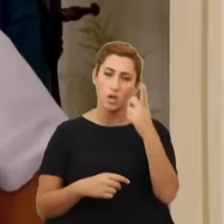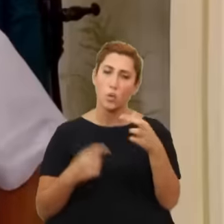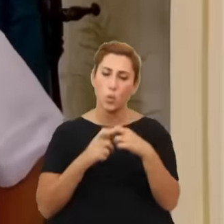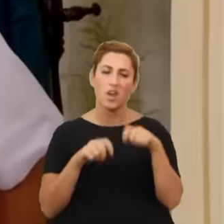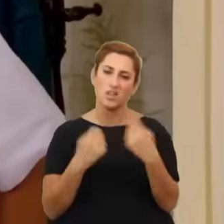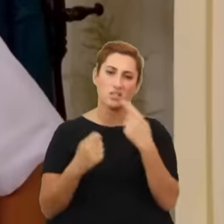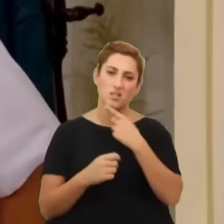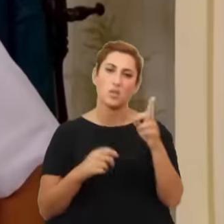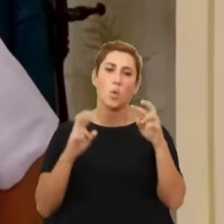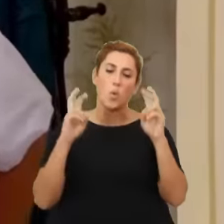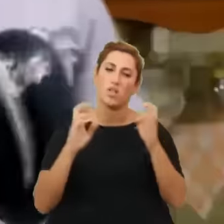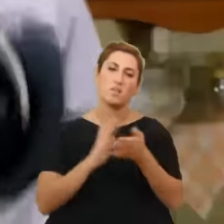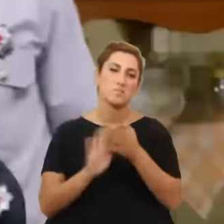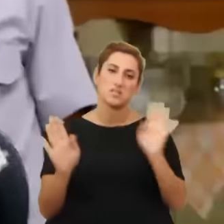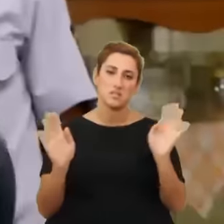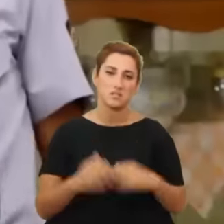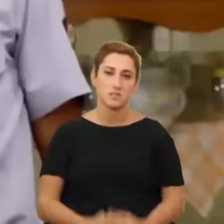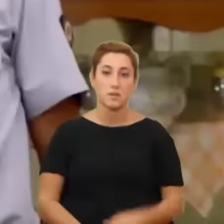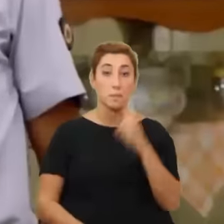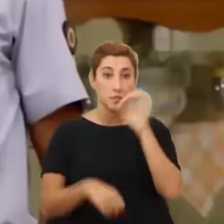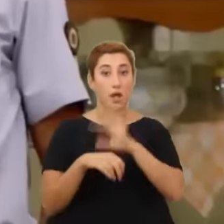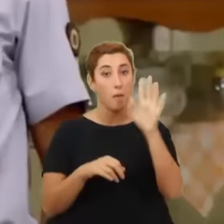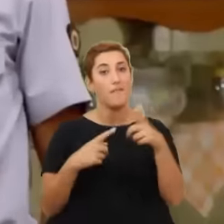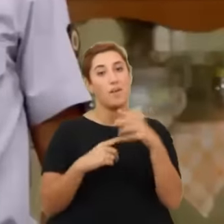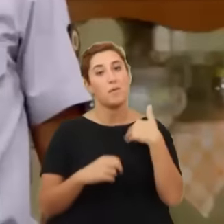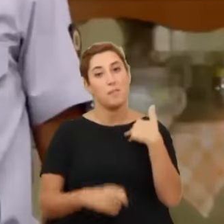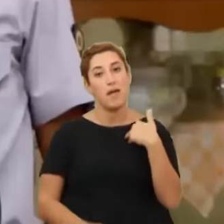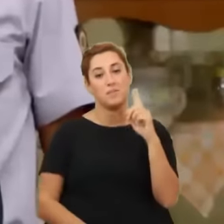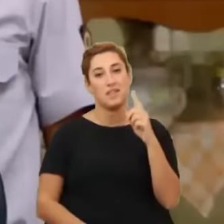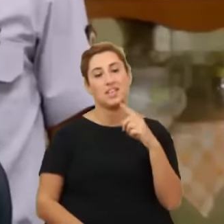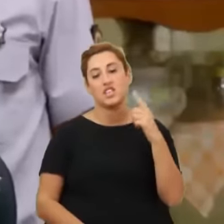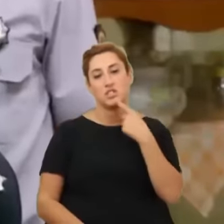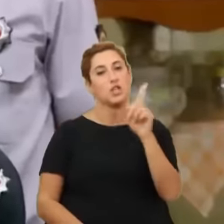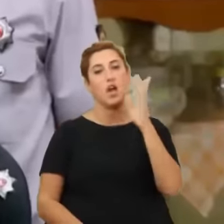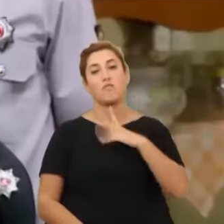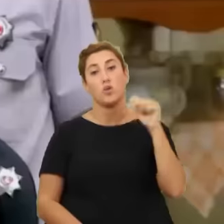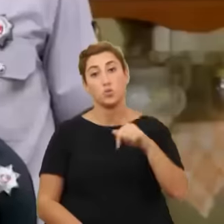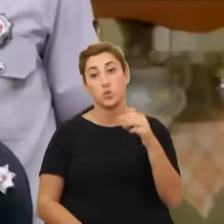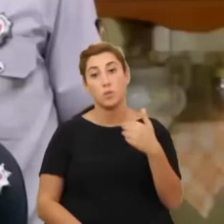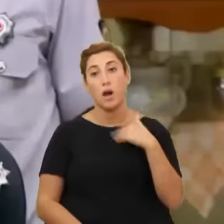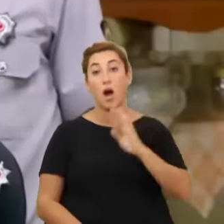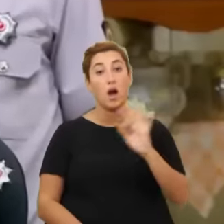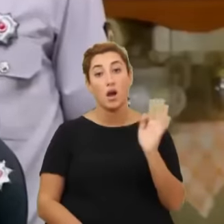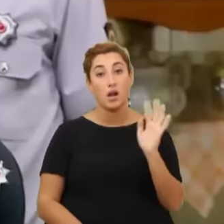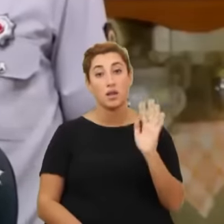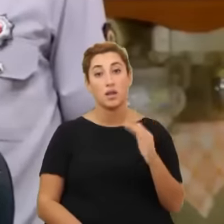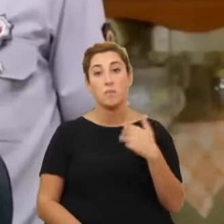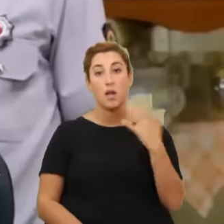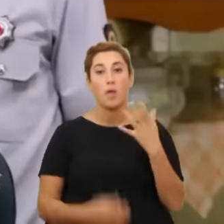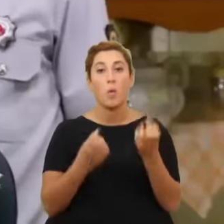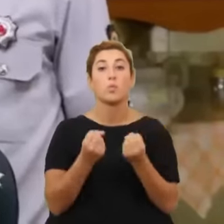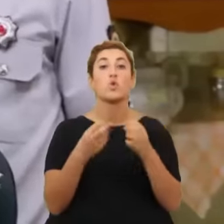Tamam, Rukiye Hanım kırdı de olay bitmiştir ya. Tamam. Bir saniye ama Fehmi'ciğim, ben bir itiraz ediyorum şimdi bu da çünkü ben... Hayır, ben